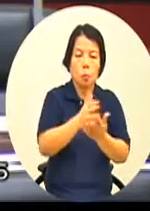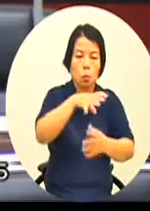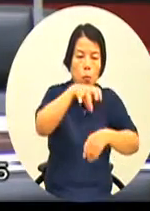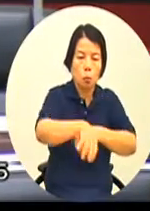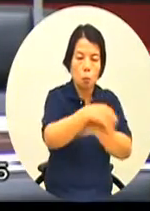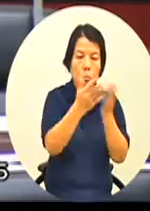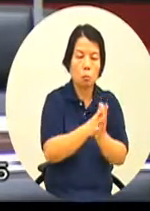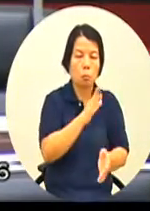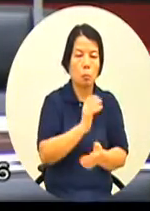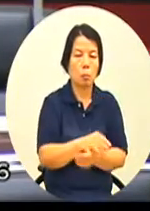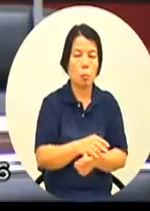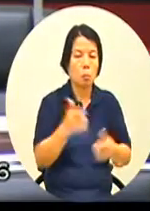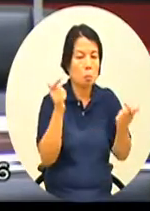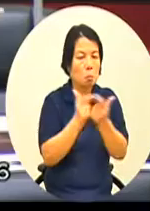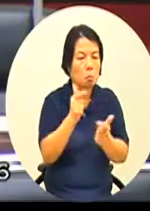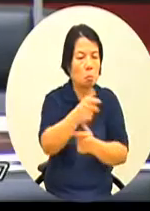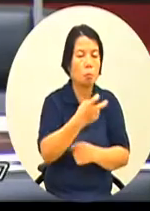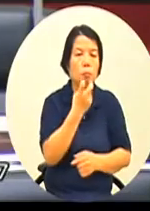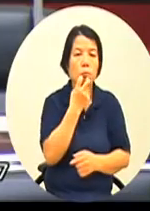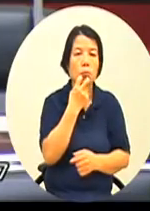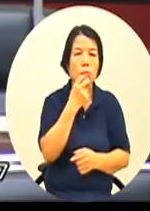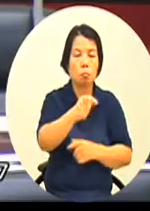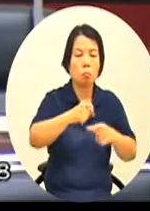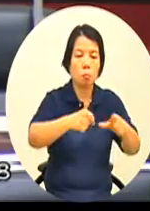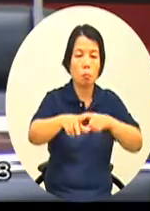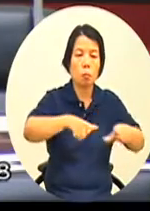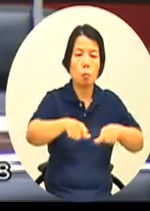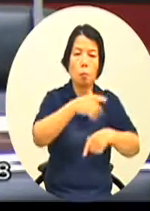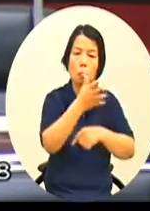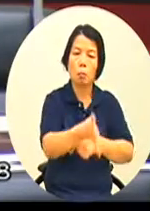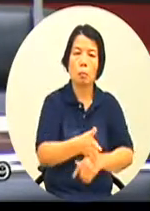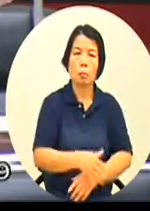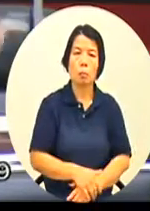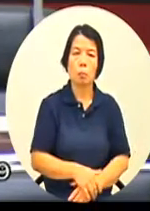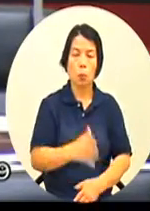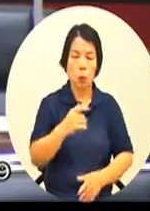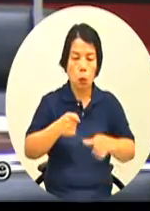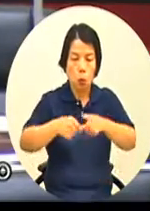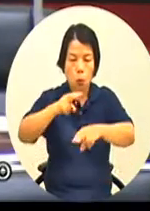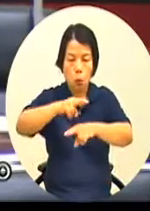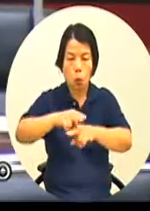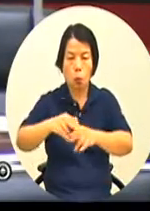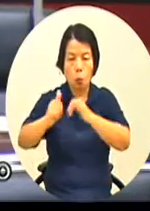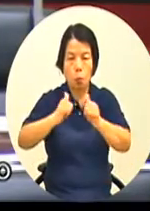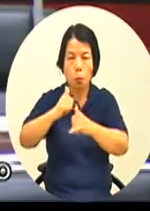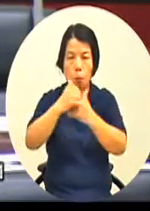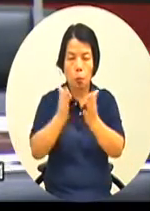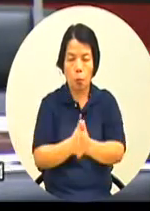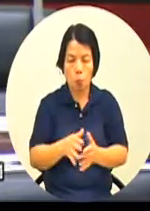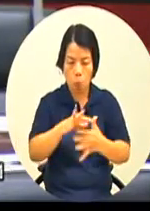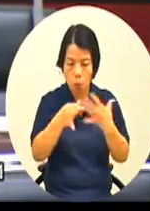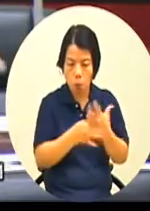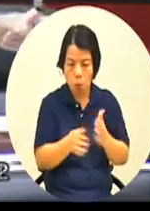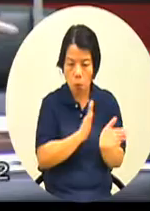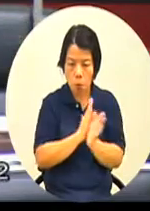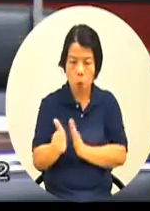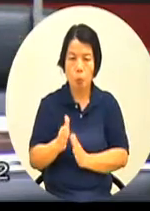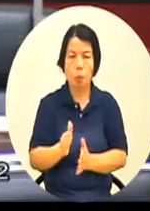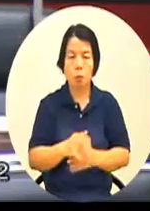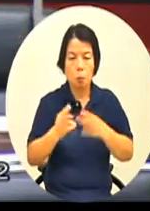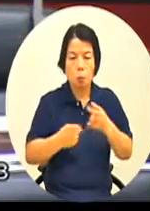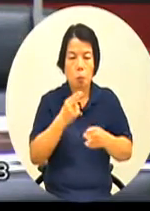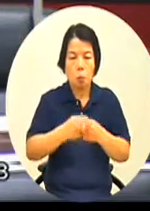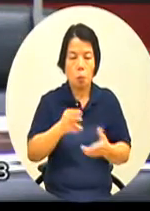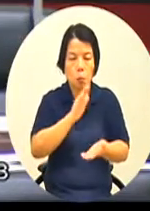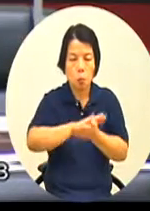这也是脑版公民论坛，他这个有一套程序在处理，说如何来